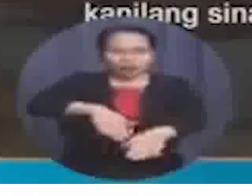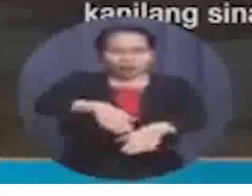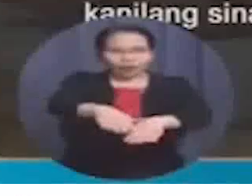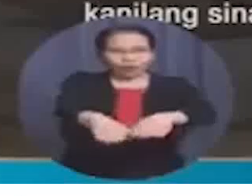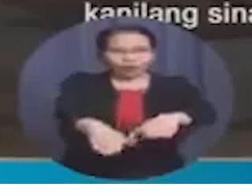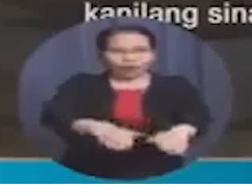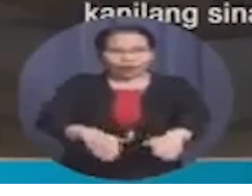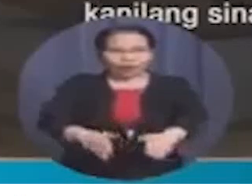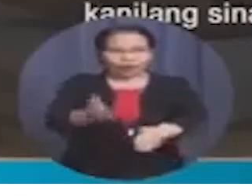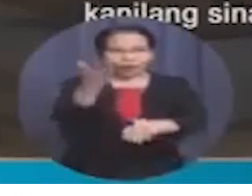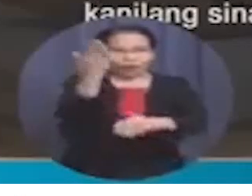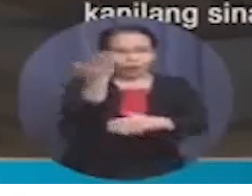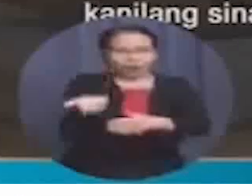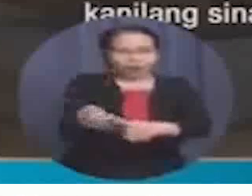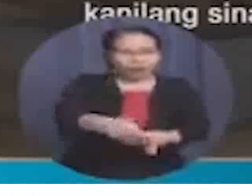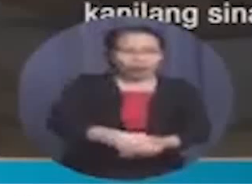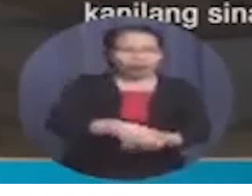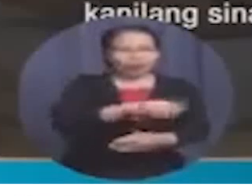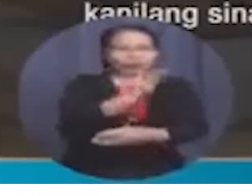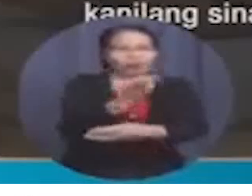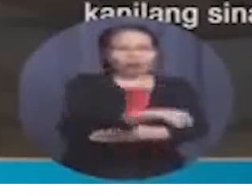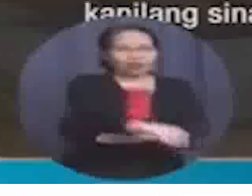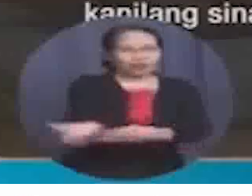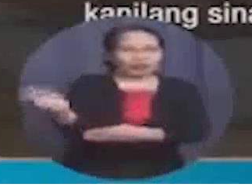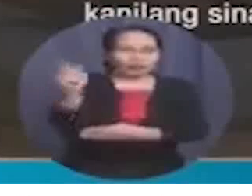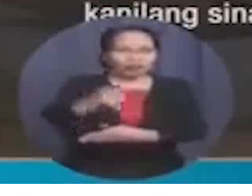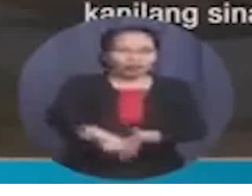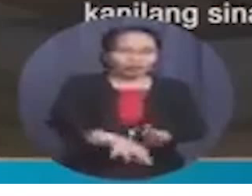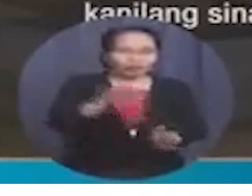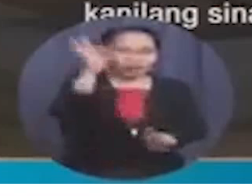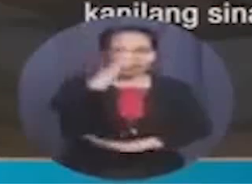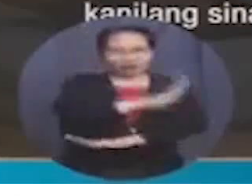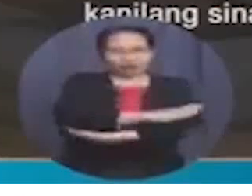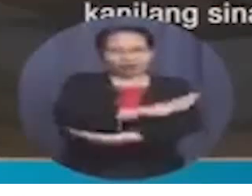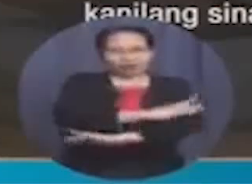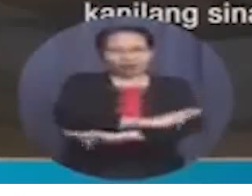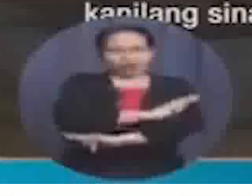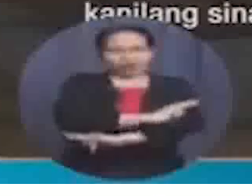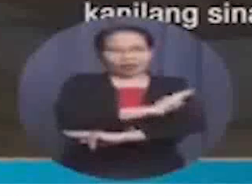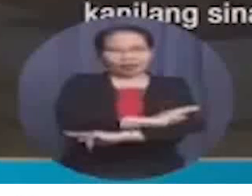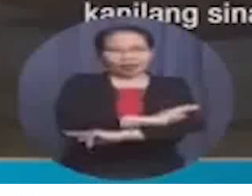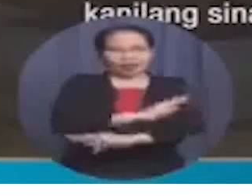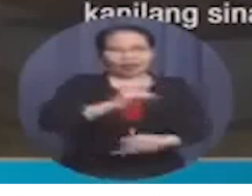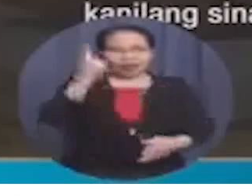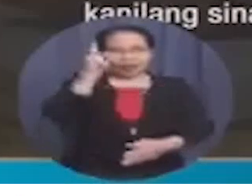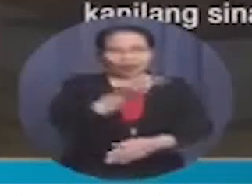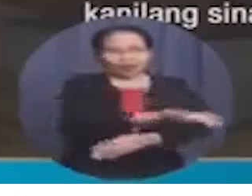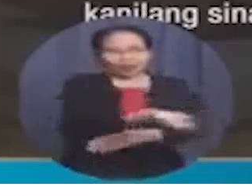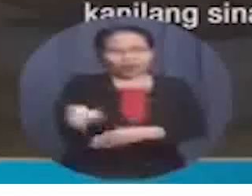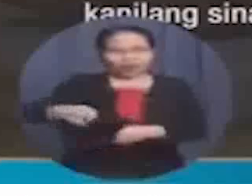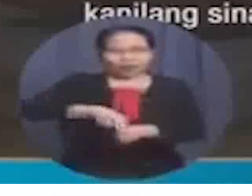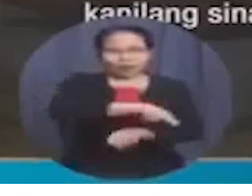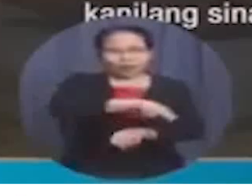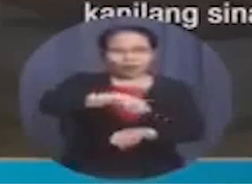at magsilakad kayo roon at kayo'y mga kakasumpong ng kapahingahan sa